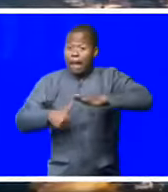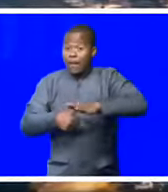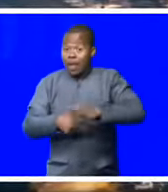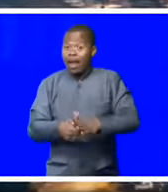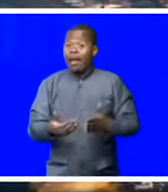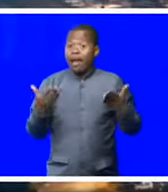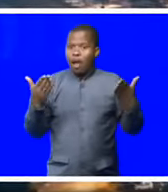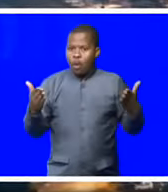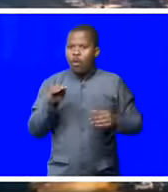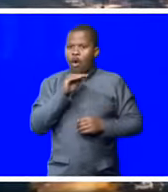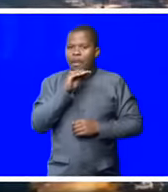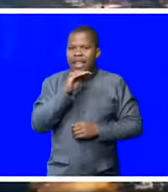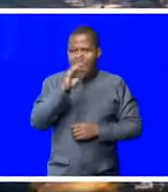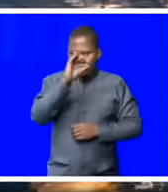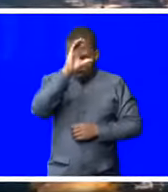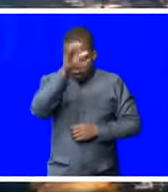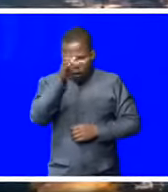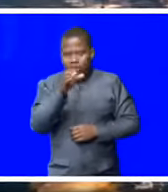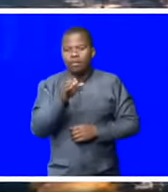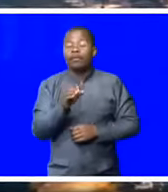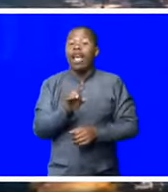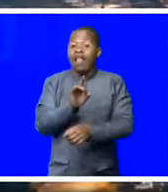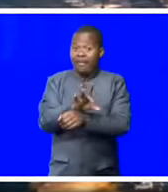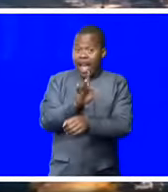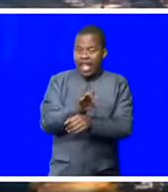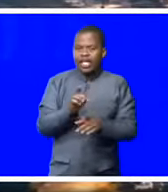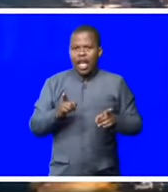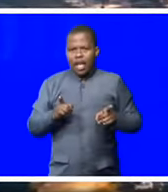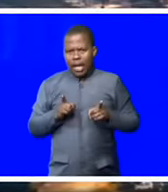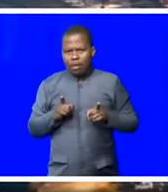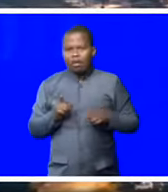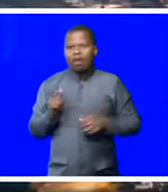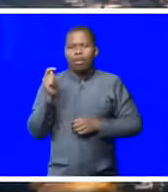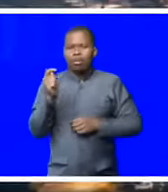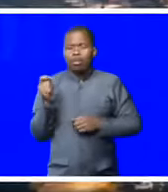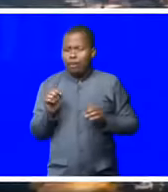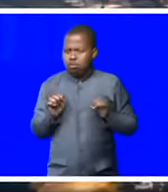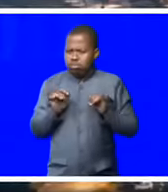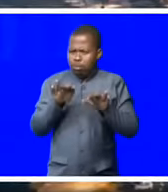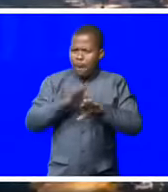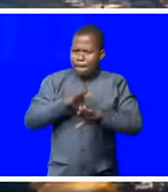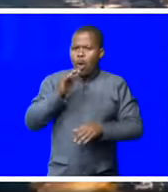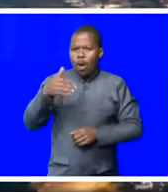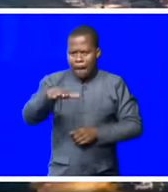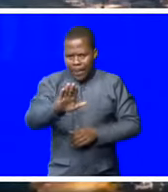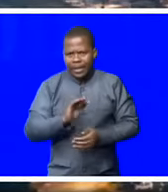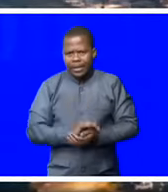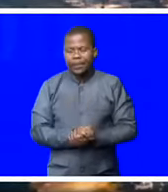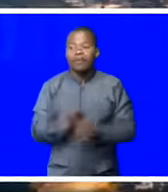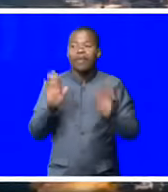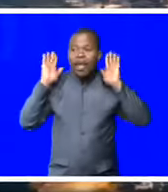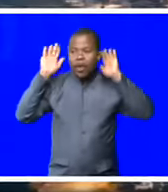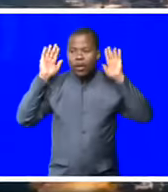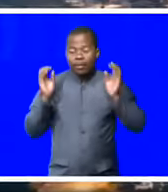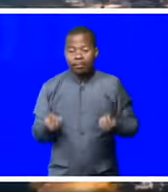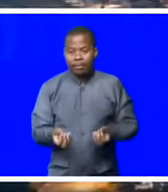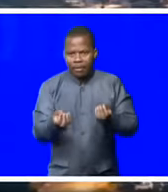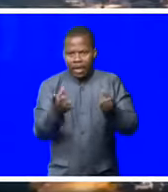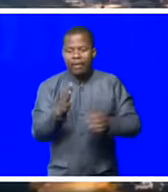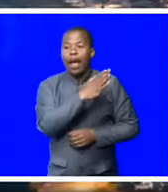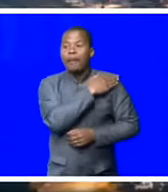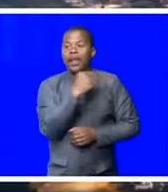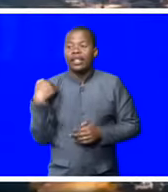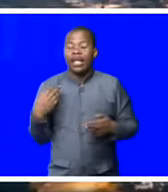Tindzaba Induna yetemafane Reichenberg ithulumende uyayinaka indzaba yetekuphepha kwemibutho yetekuvikela njengoba sacala umsebenzi